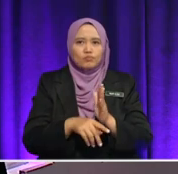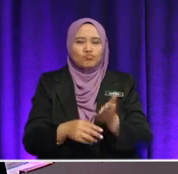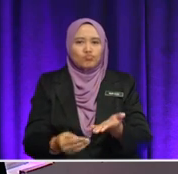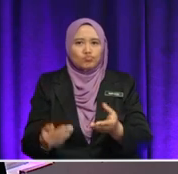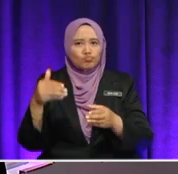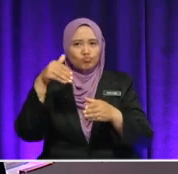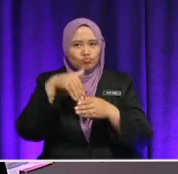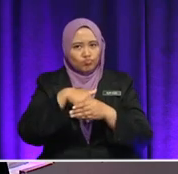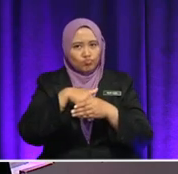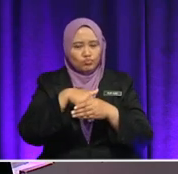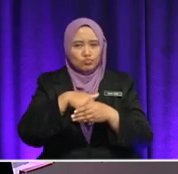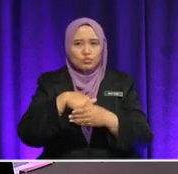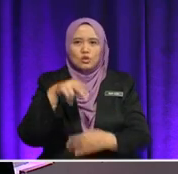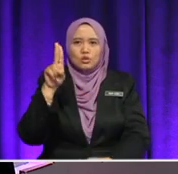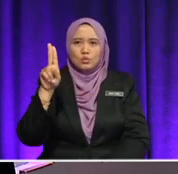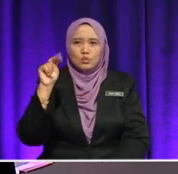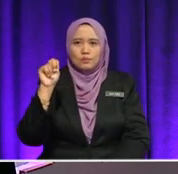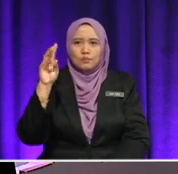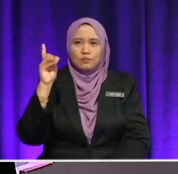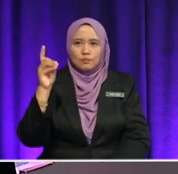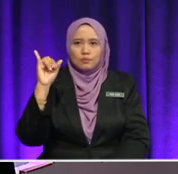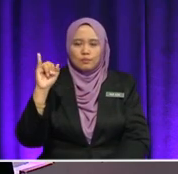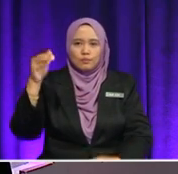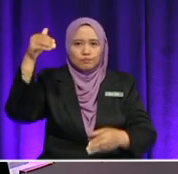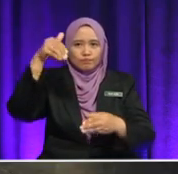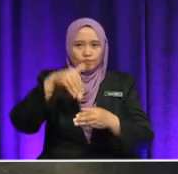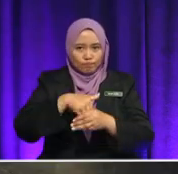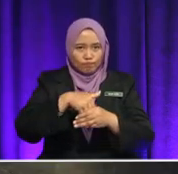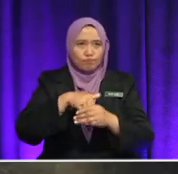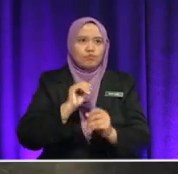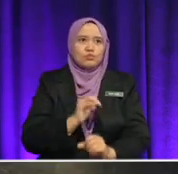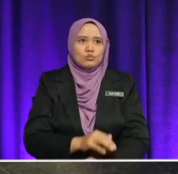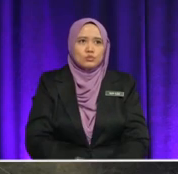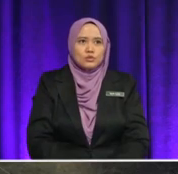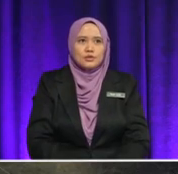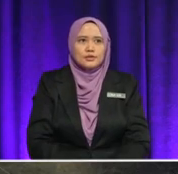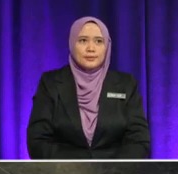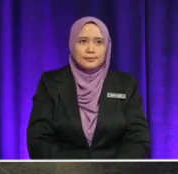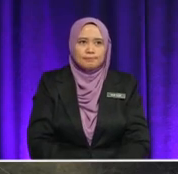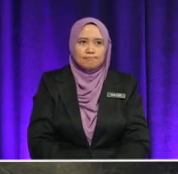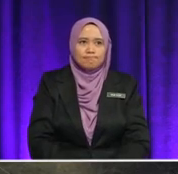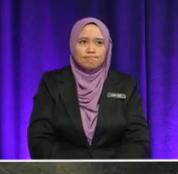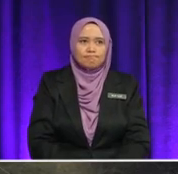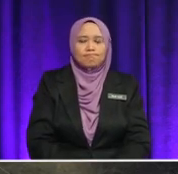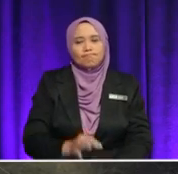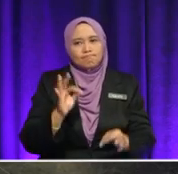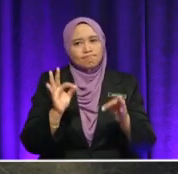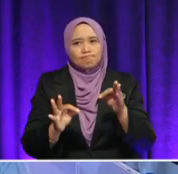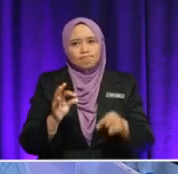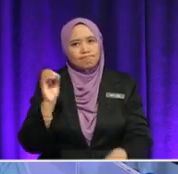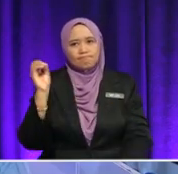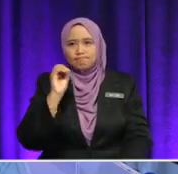saudaraku juga tadi telah melakukan Bagaimana penghuni berfungsi